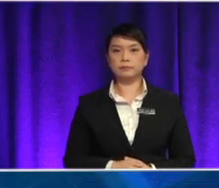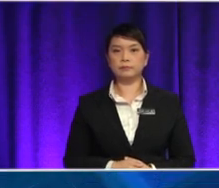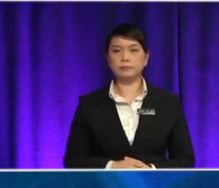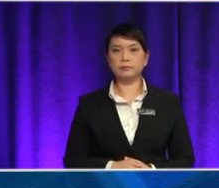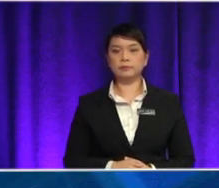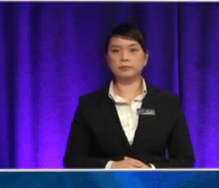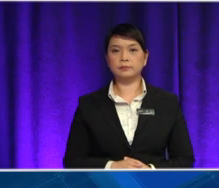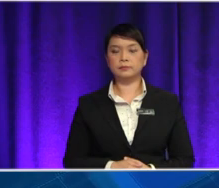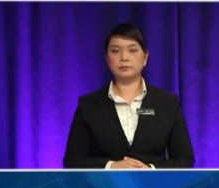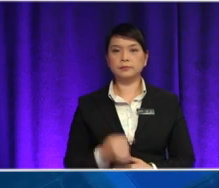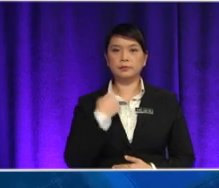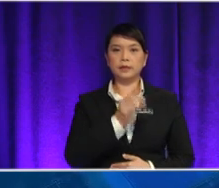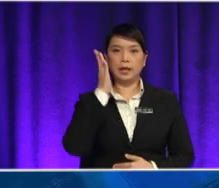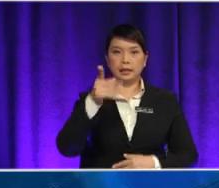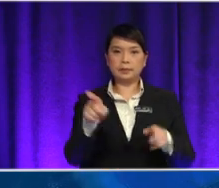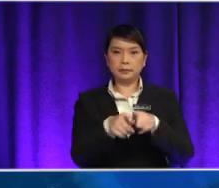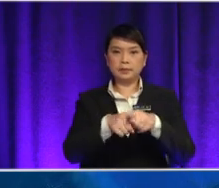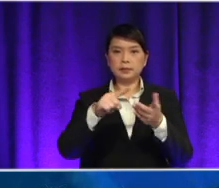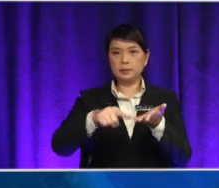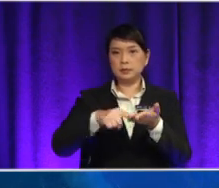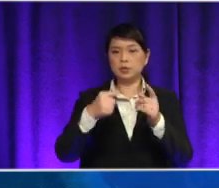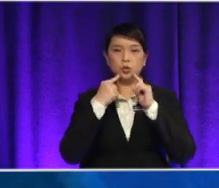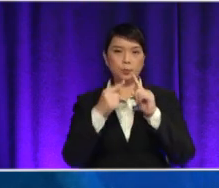nak sama-sama semak dengan murid-murid di rumah.